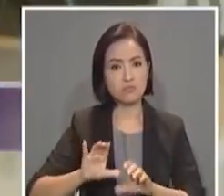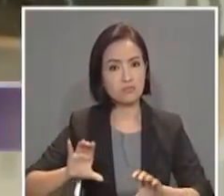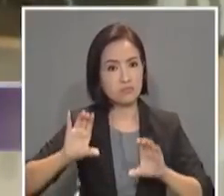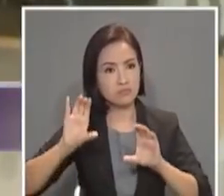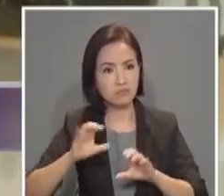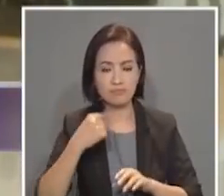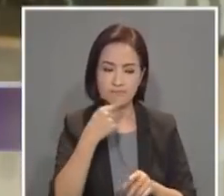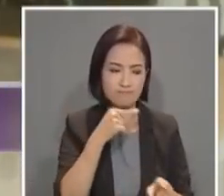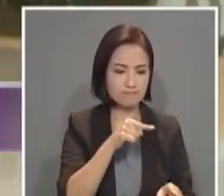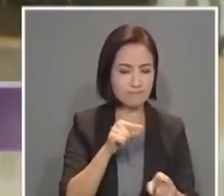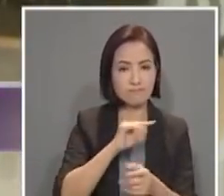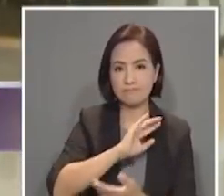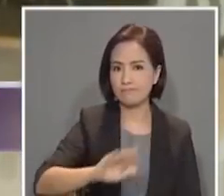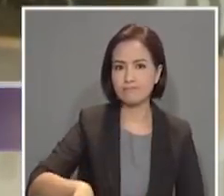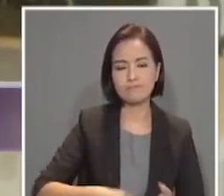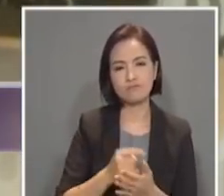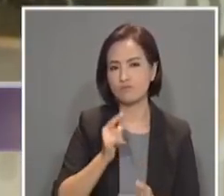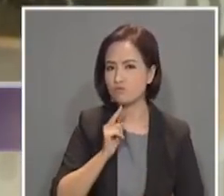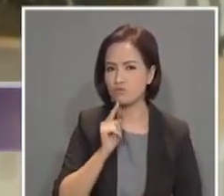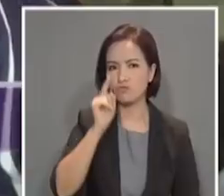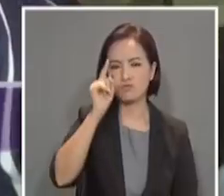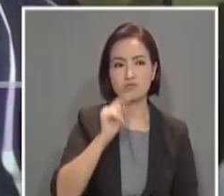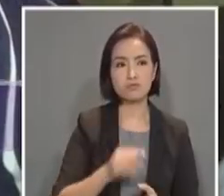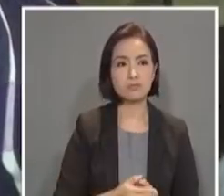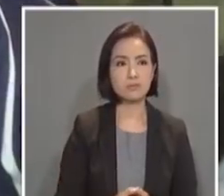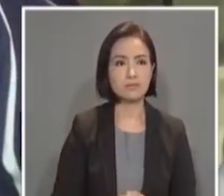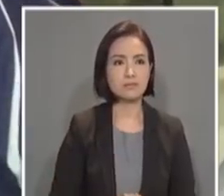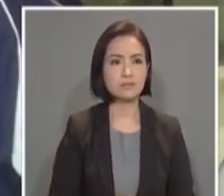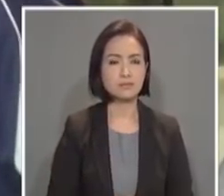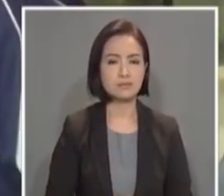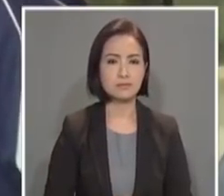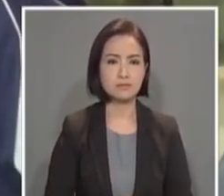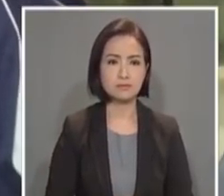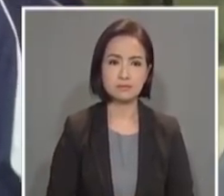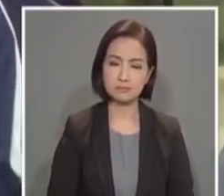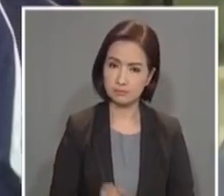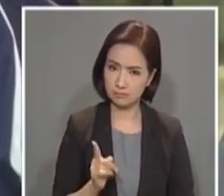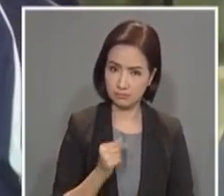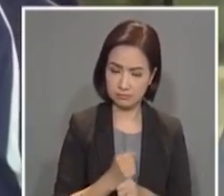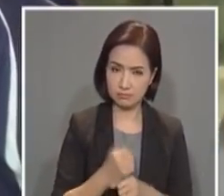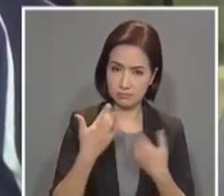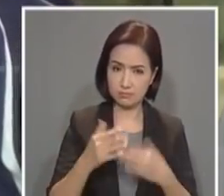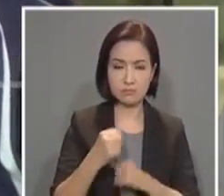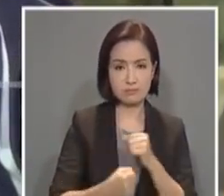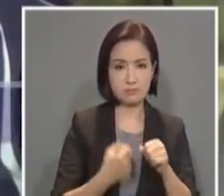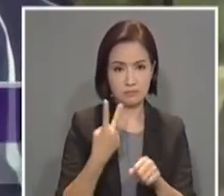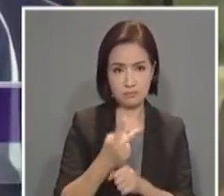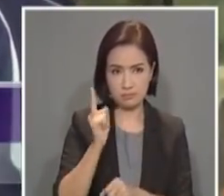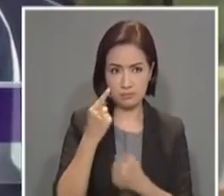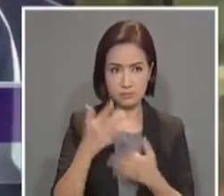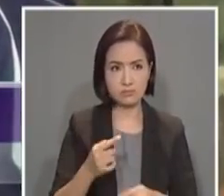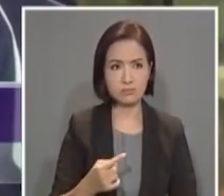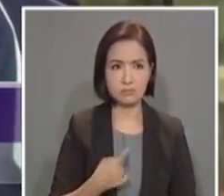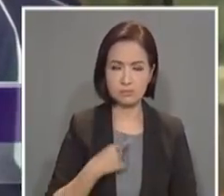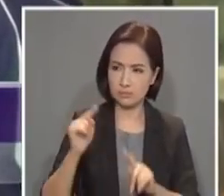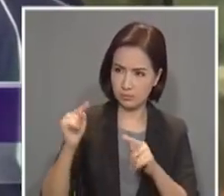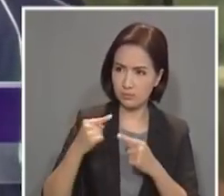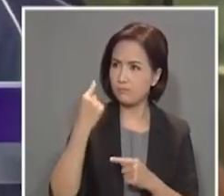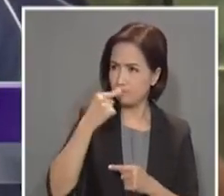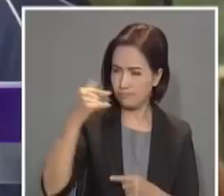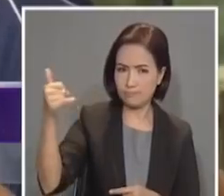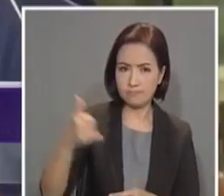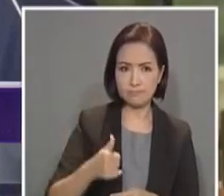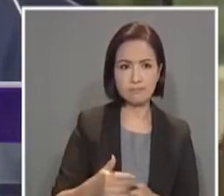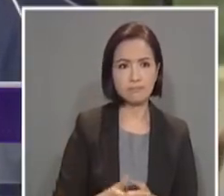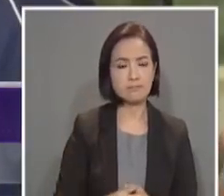ฐและผู้ที่เกี่ยวข้องต่อไป ก็ได้เสร็จภายใน2ปีนะครับแล้วก็คือวันที่20เนี่ยผมไม่ต้องมีคำตอบชัดเจนว่ารัฐบาลจะส่งคนใครมา